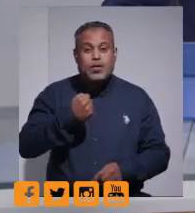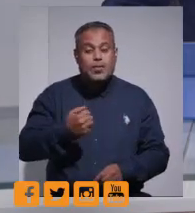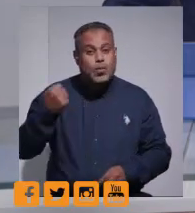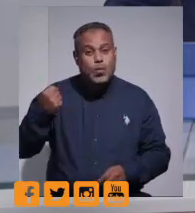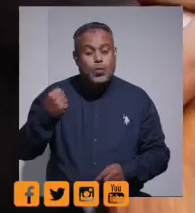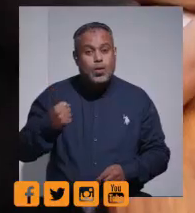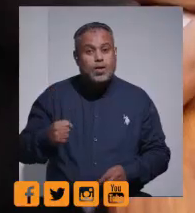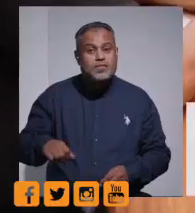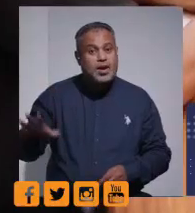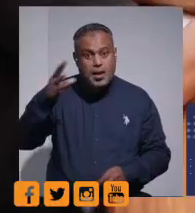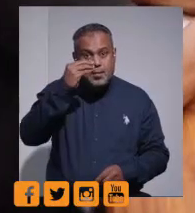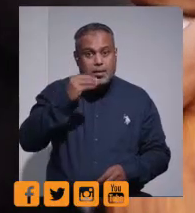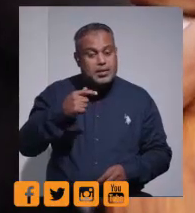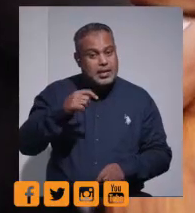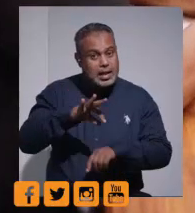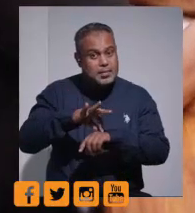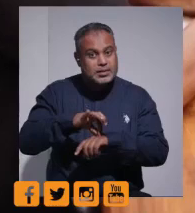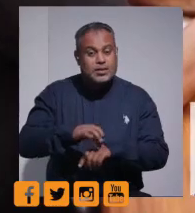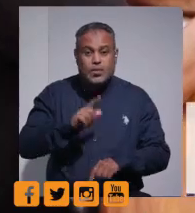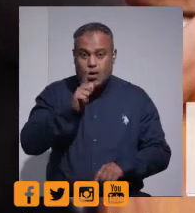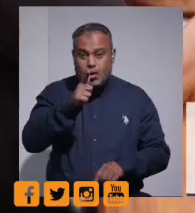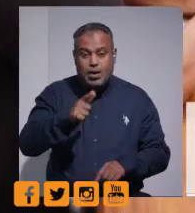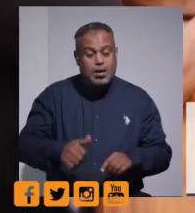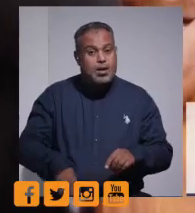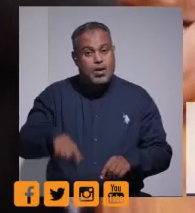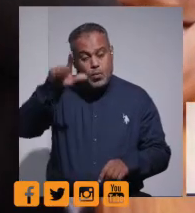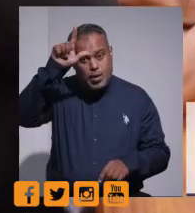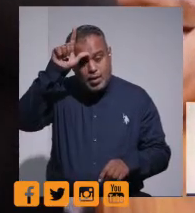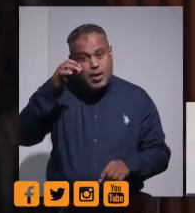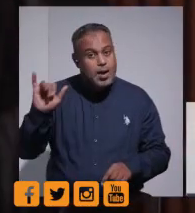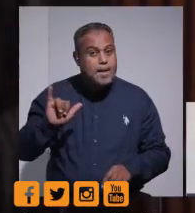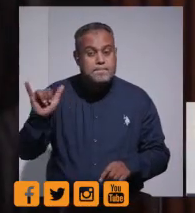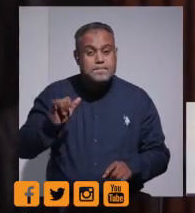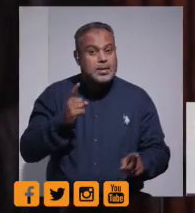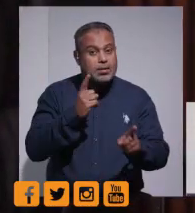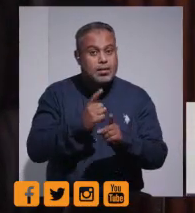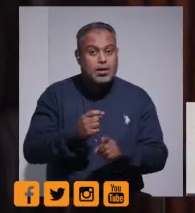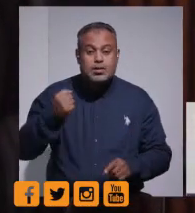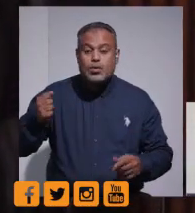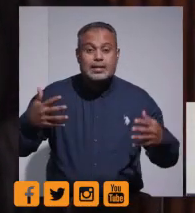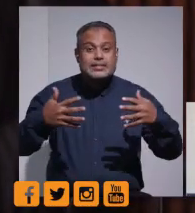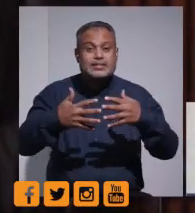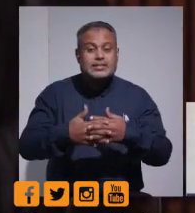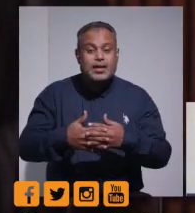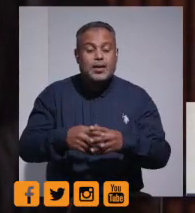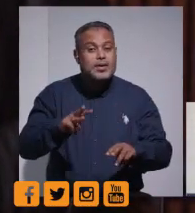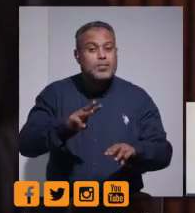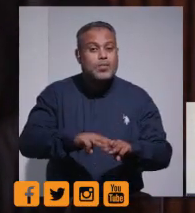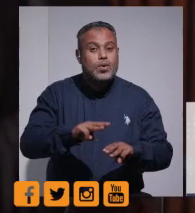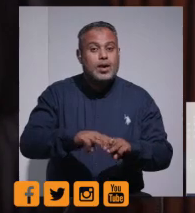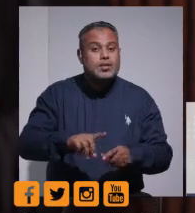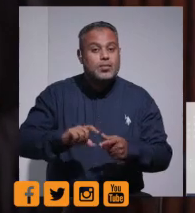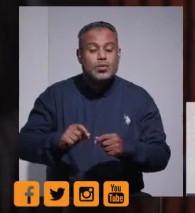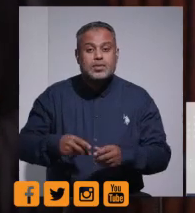البشري واشار الوكيل الجيلاني لاهميه اللقاء لدياتي لتعزيز الشراكه بين المكاتب الوزاريه التنفيذيه